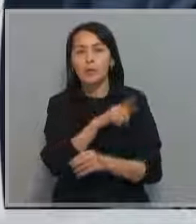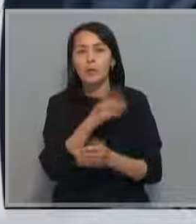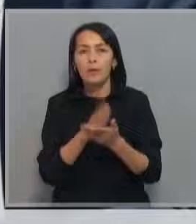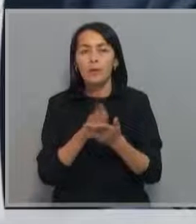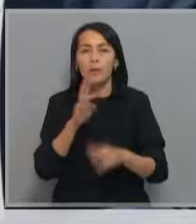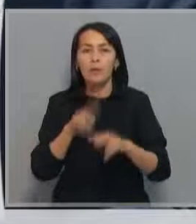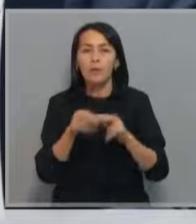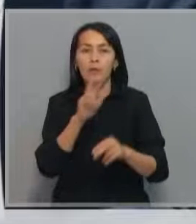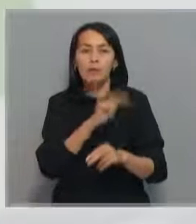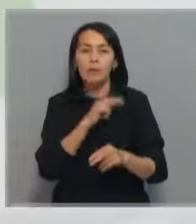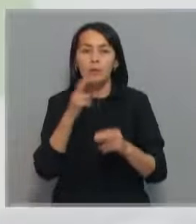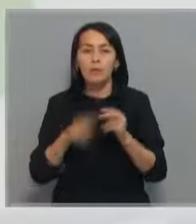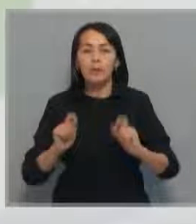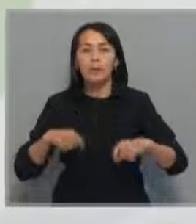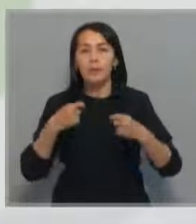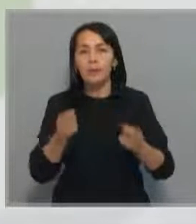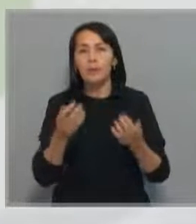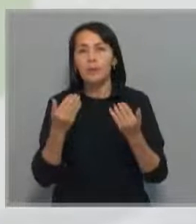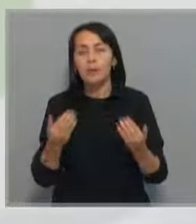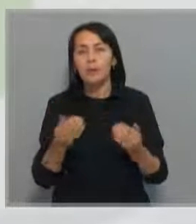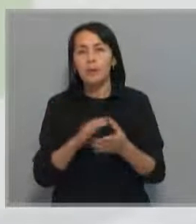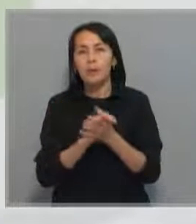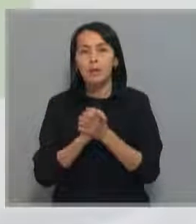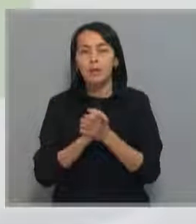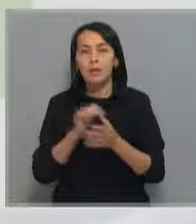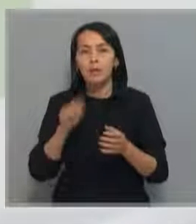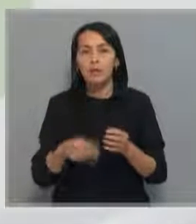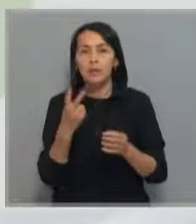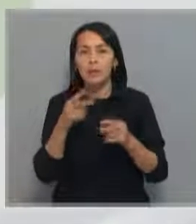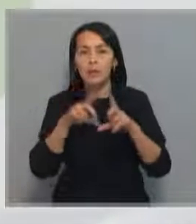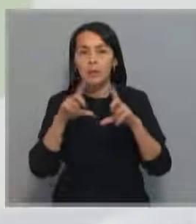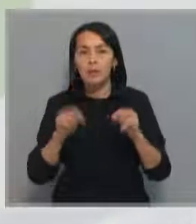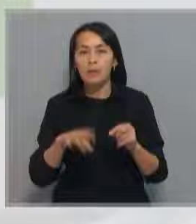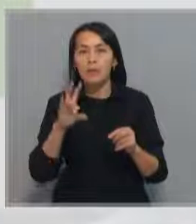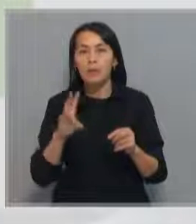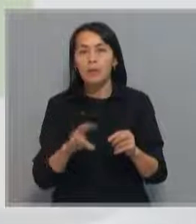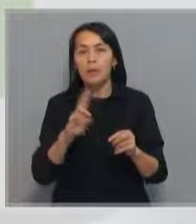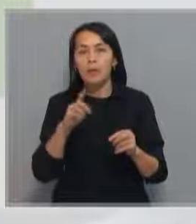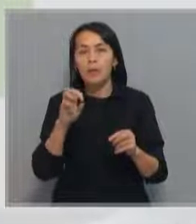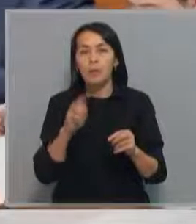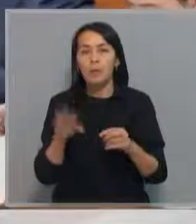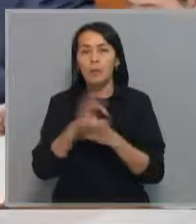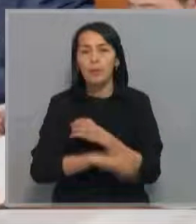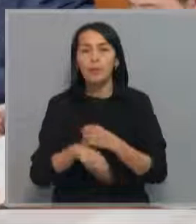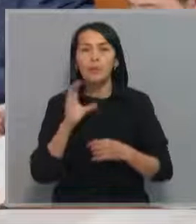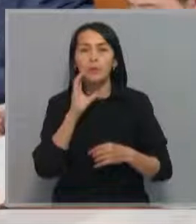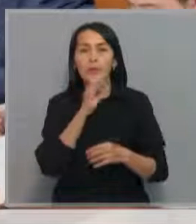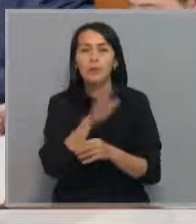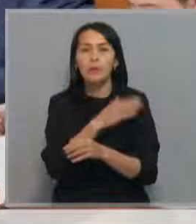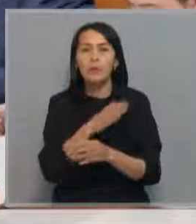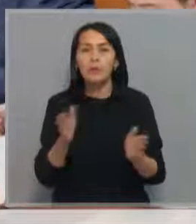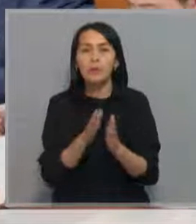станцияларында құрылыс жұмыстары аяқталып пайдалануға беріледі. Ал ынтымақтағы қосалқы станция Нұрсат, Қайнарбұлақ, Батыс, солтүстік, Саяжай